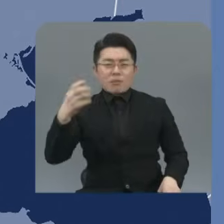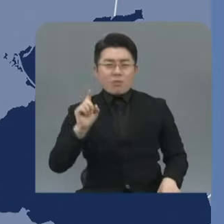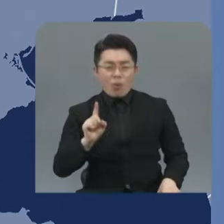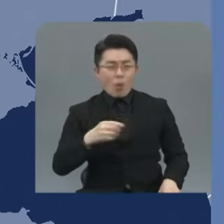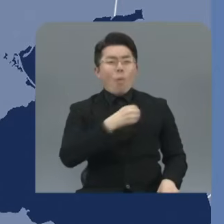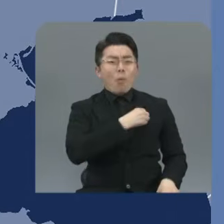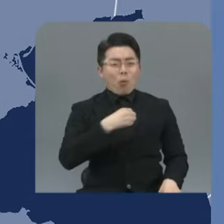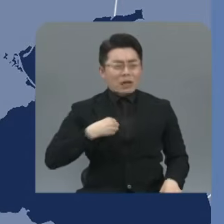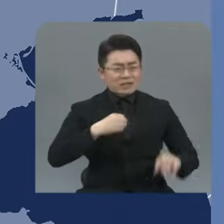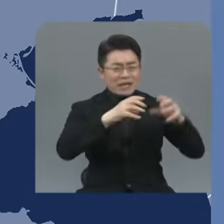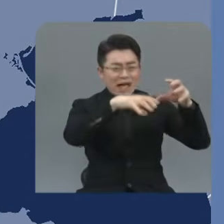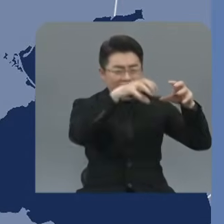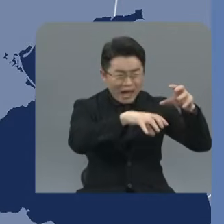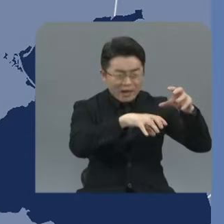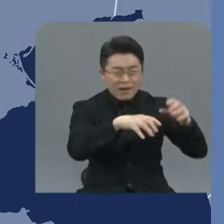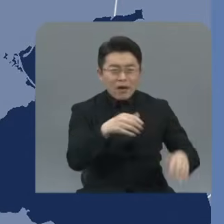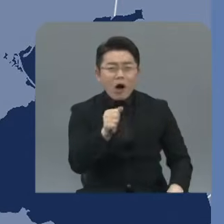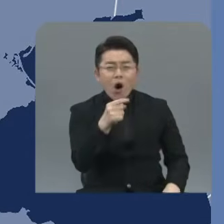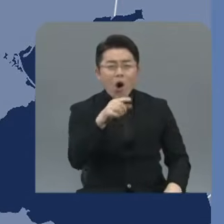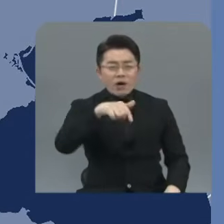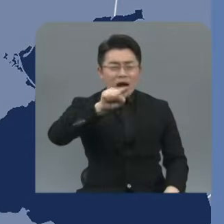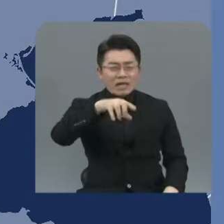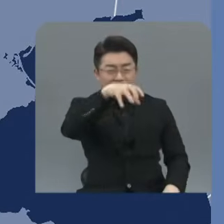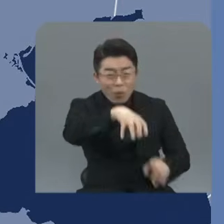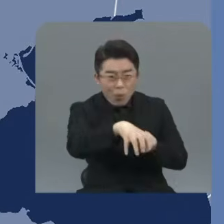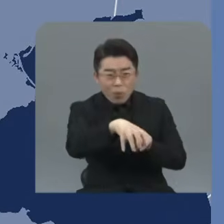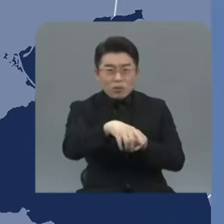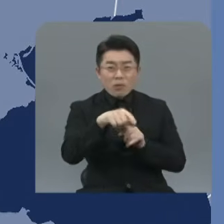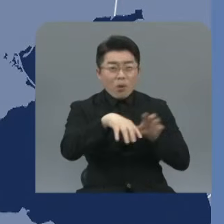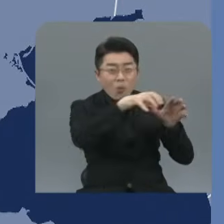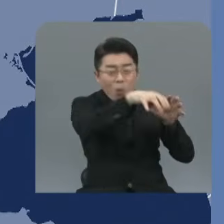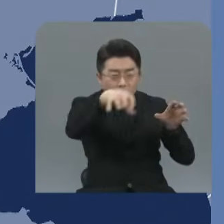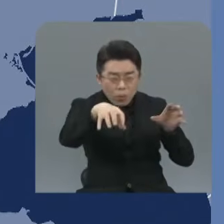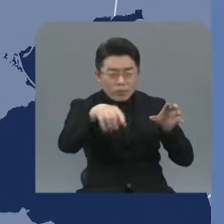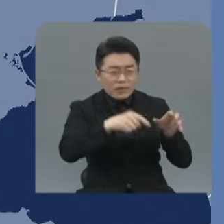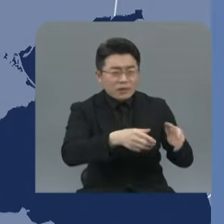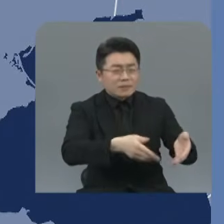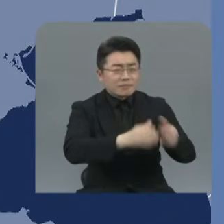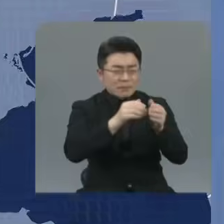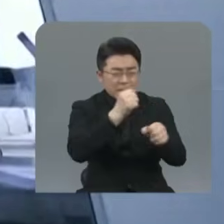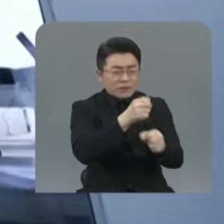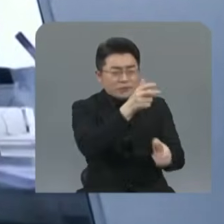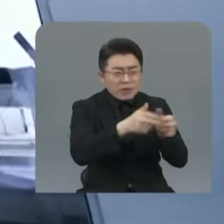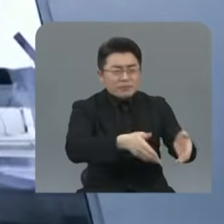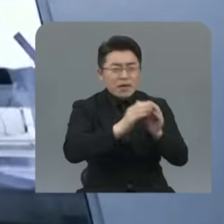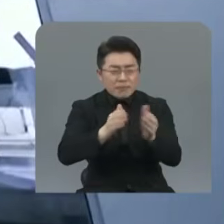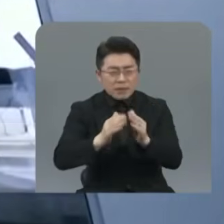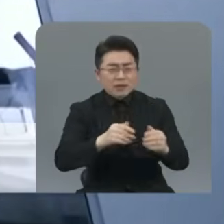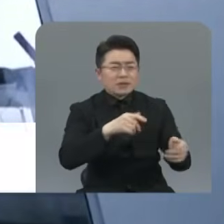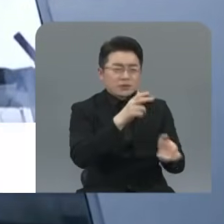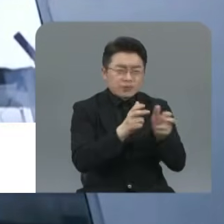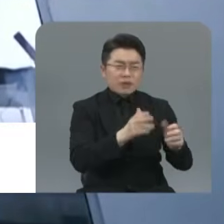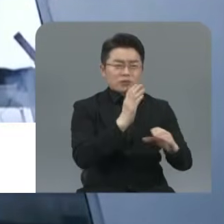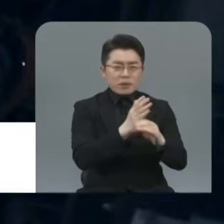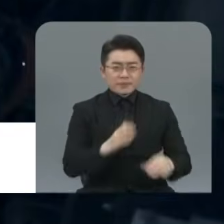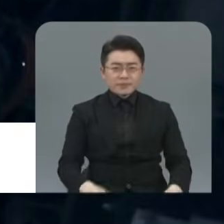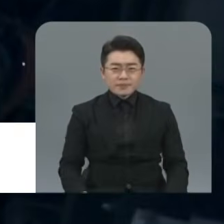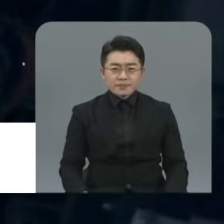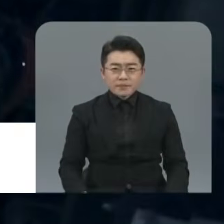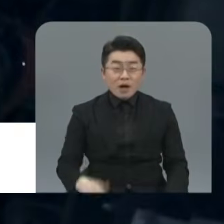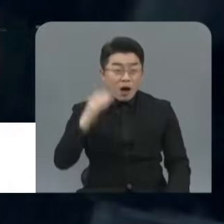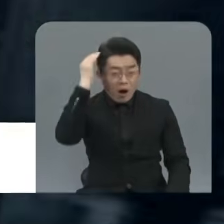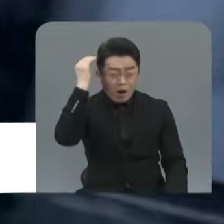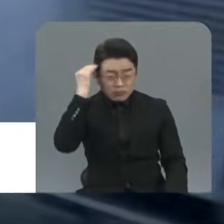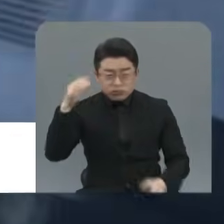폴란드와 헝가리 등에, 현대차 그룹은 체코와 슬로바키아에 생산 시설을 운영하고 있습니다. 원재료 상당 부분을 중국에